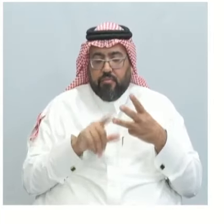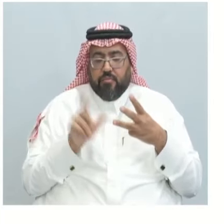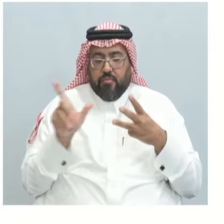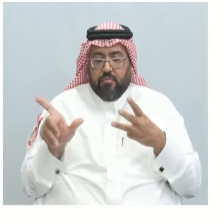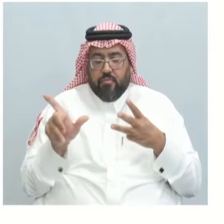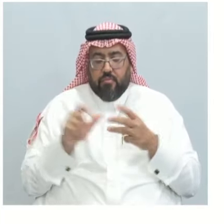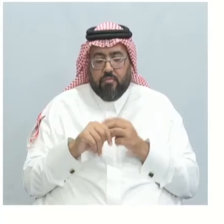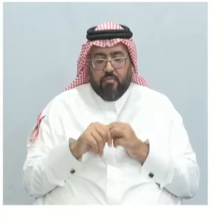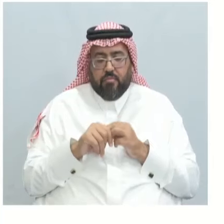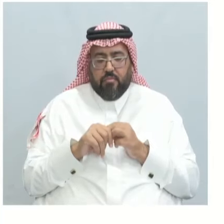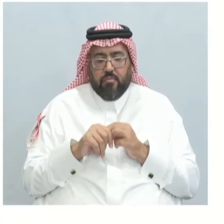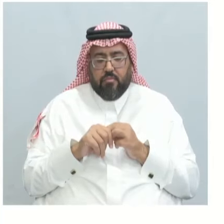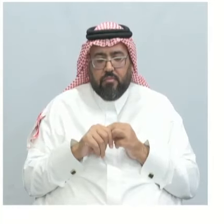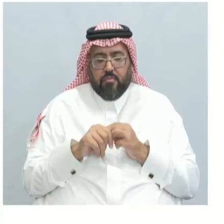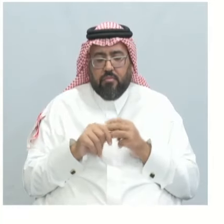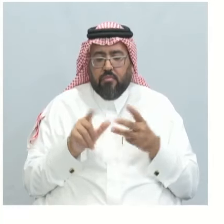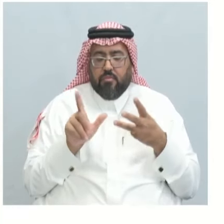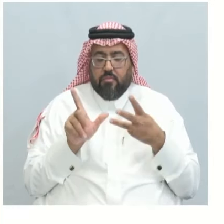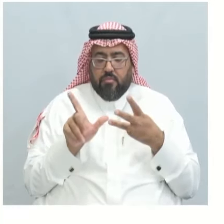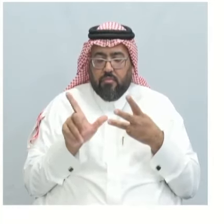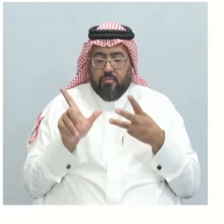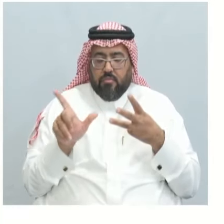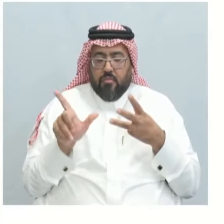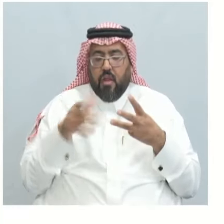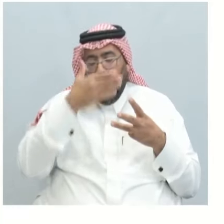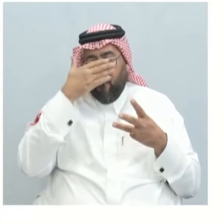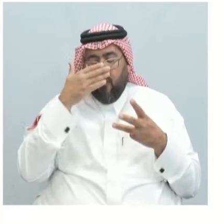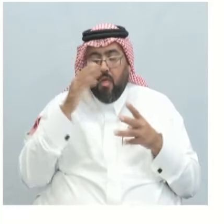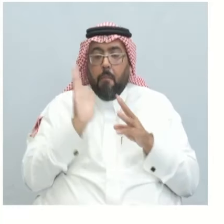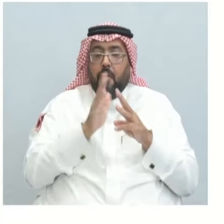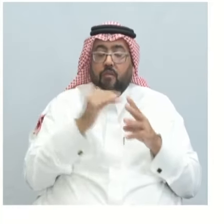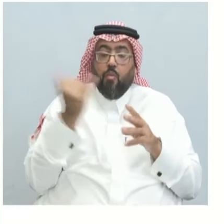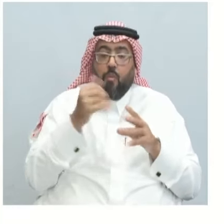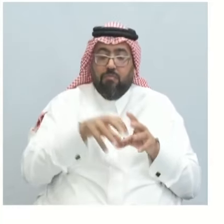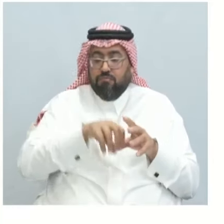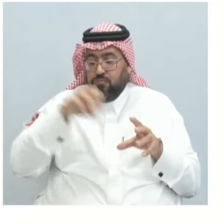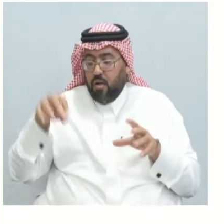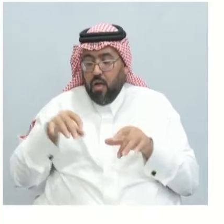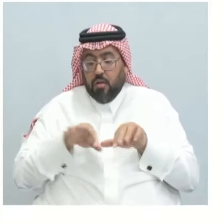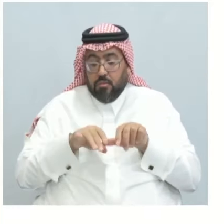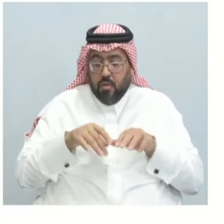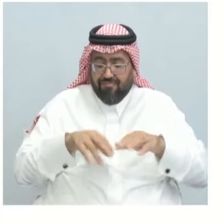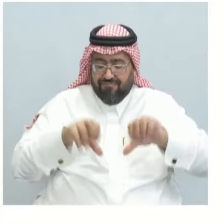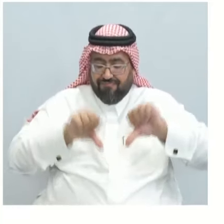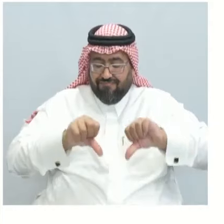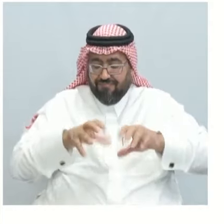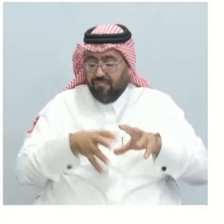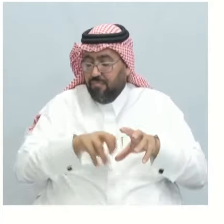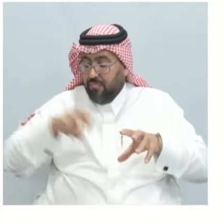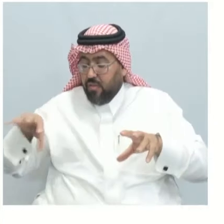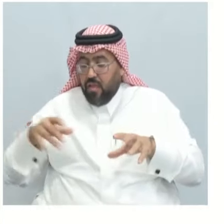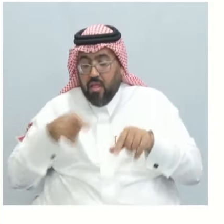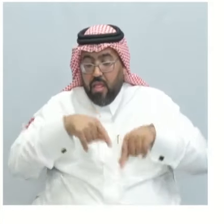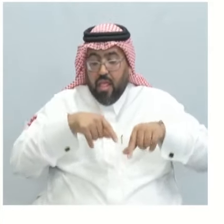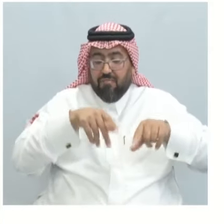الصحيحه احسنتم الاجابه الصحيحه هي حفظ ملفاتك المهمه في اقراص خارجيه خشيه